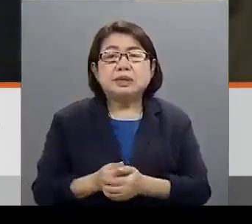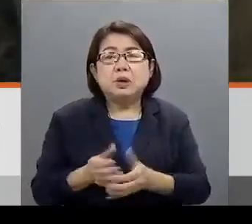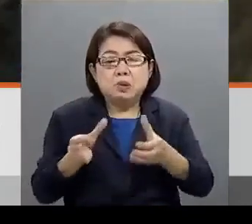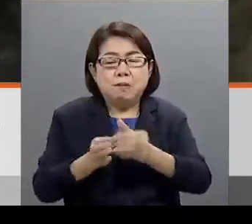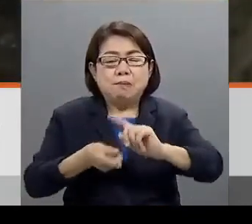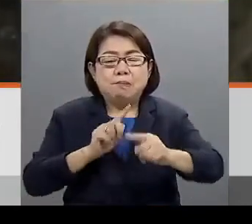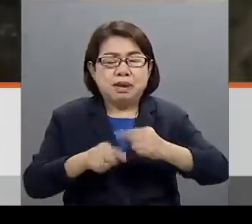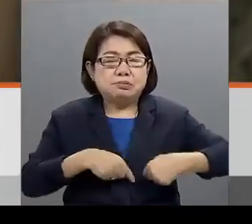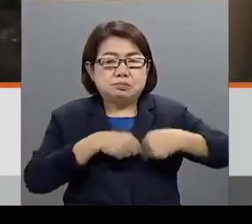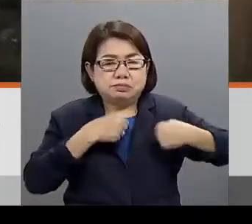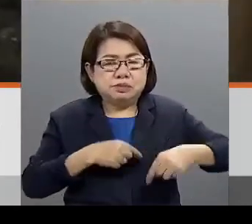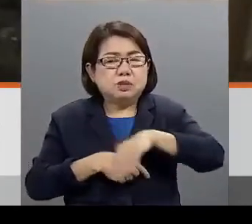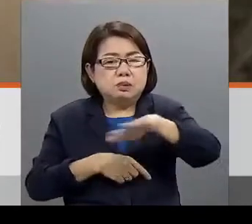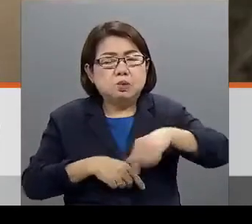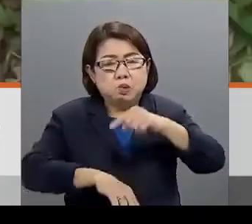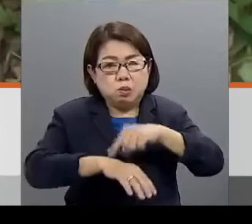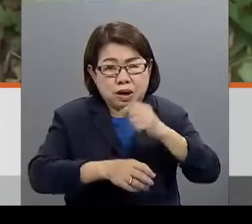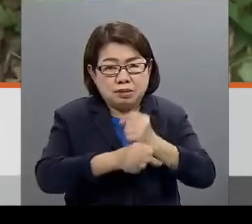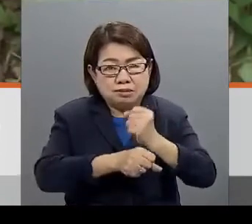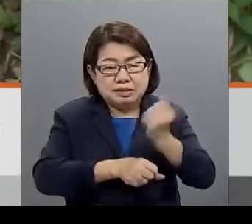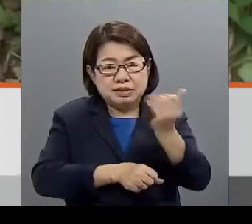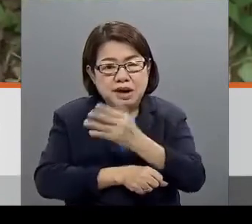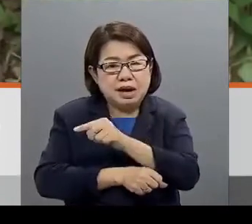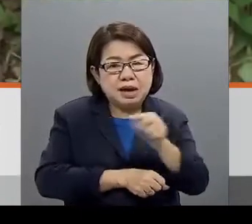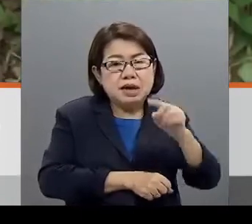มีการขุดลอกร่องน้ำเก็บขยะและตัดกิ่งไม้ต้นไม้ที่ล้มขวางถนนศรีวิชัยเส้นทางขึ้นดอยสุเทพอำเภอเมืองเชียงใหม่เป็นเสมือนกิจวัตรของนายมานิตย์ดวงตาคำพร้อมกับเพื่อนๆที่อาสาดีช่วงตี5จนถึง 10:00นทุกวันเสาร์อาทิตย์และวันหยุดนักขัตฤกษ์จิตอาสาระบบว่าที่ผ่านมาในปัจจักกระยานออกกำลังกายบนถนนสายนี้และพบเหตุอุบัติเหตุบ่อยครั้งโดยเฉพาะช่วงฤดูฝนน้ำกว่าจะวัดเอาก้อนหินดินโคลนลงมาทับถมบริเวณร่องน้ำในรถออกมาบนถนนจึงเป็นที่มาของกิจกรรมนี้ซึ่งช่วยสร้างความรักและความสามัคคีให้กับกลุ่มผู้ออกกำลังกายและผู้ร่วมใช้เส้นทาง